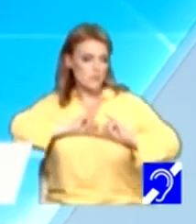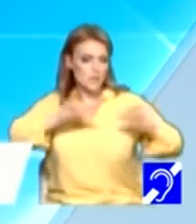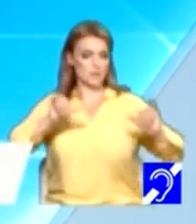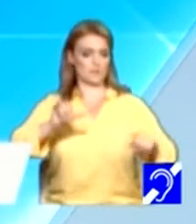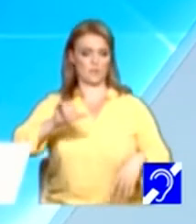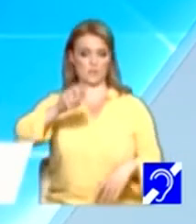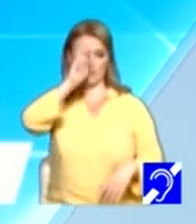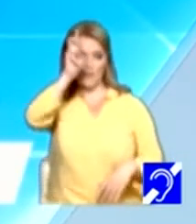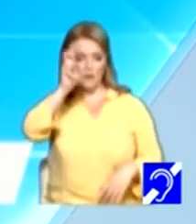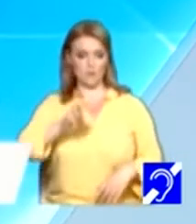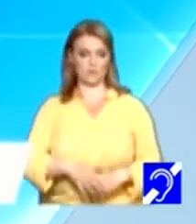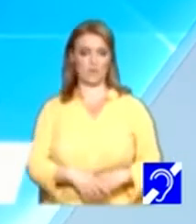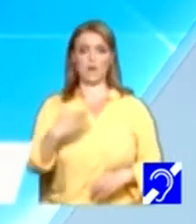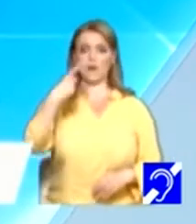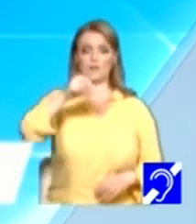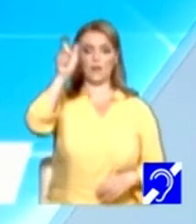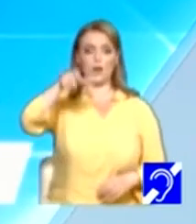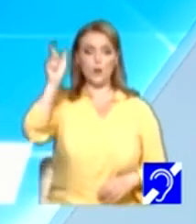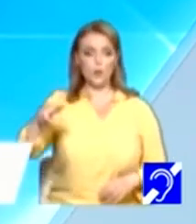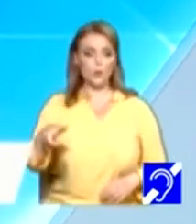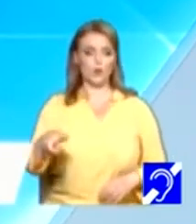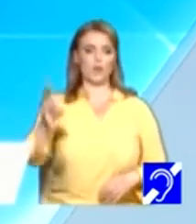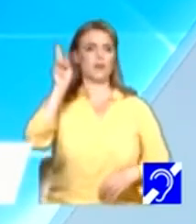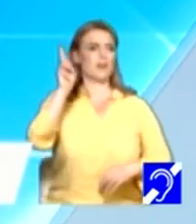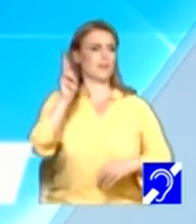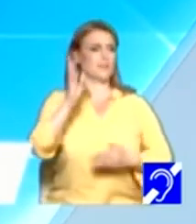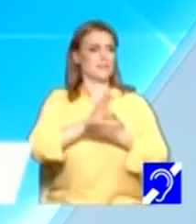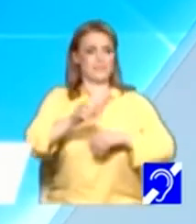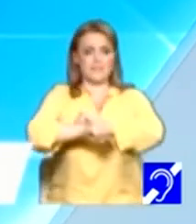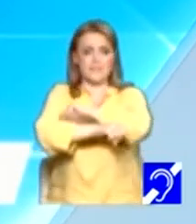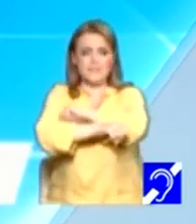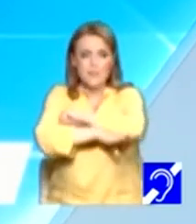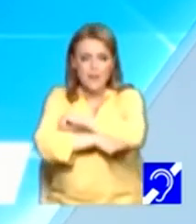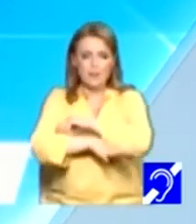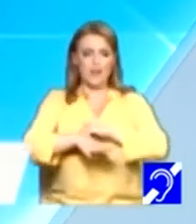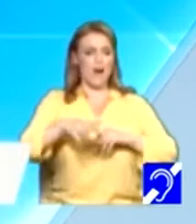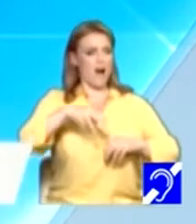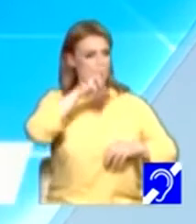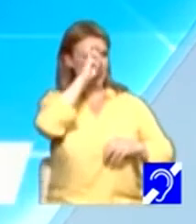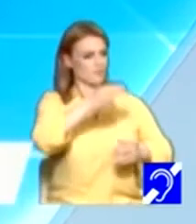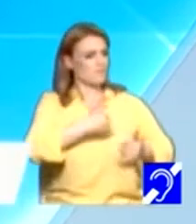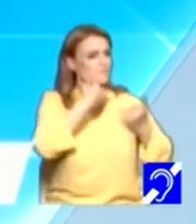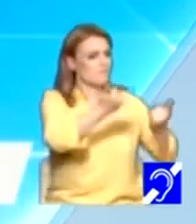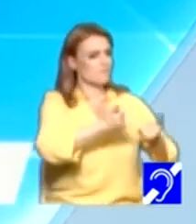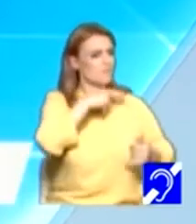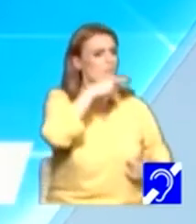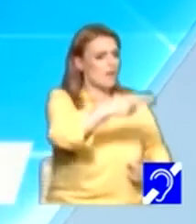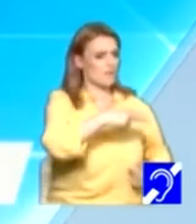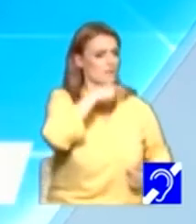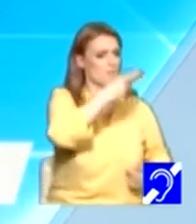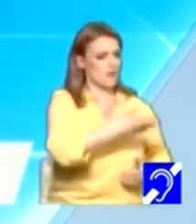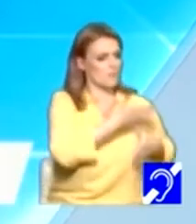capitaliste, unde oamenii care sunt săraci au o atenție din partea statului sporită, deci nu